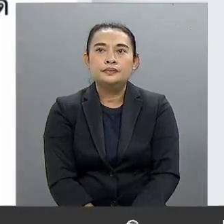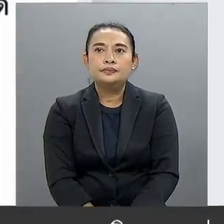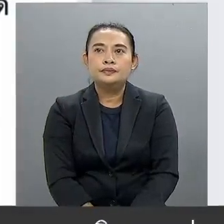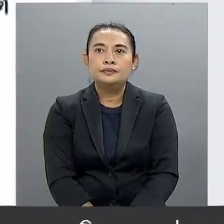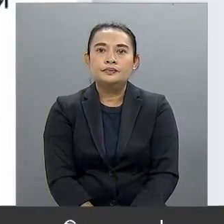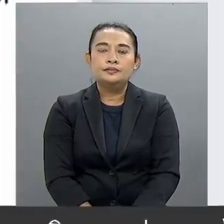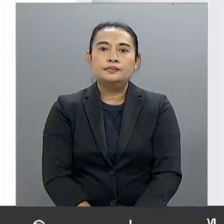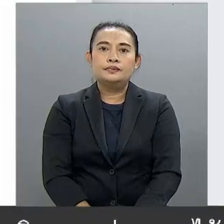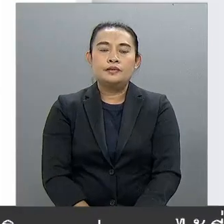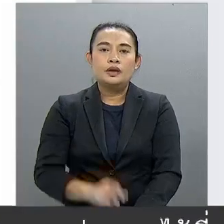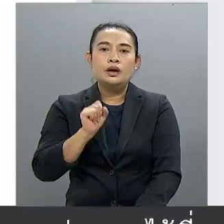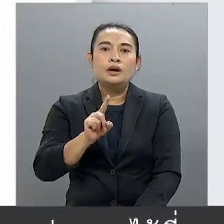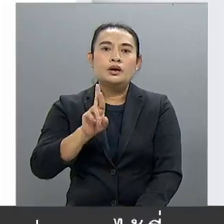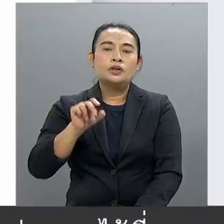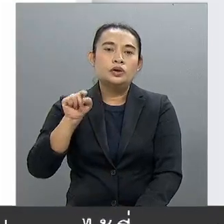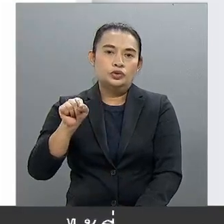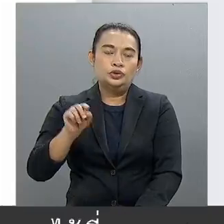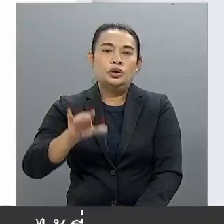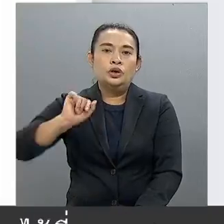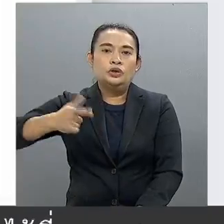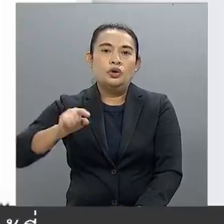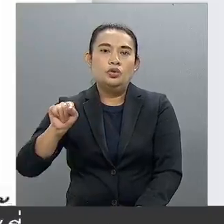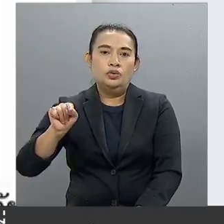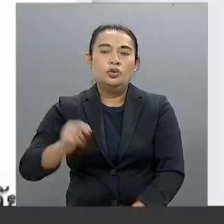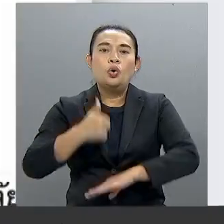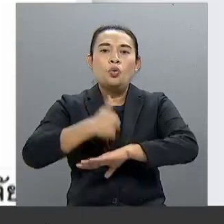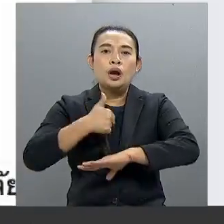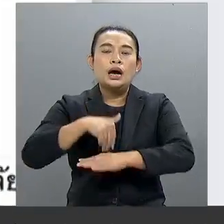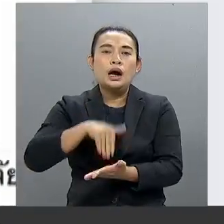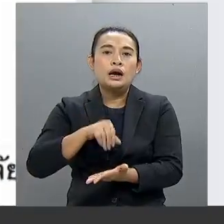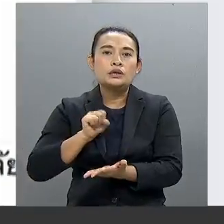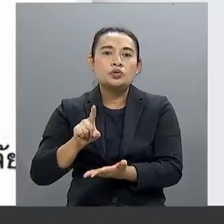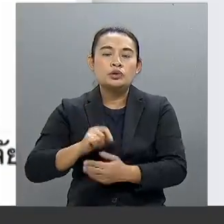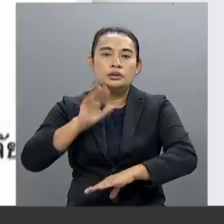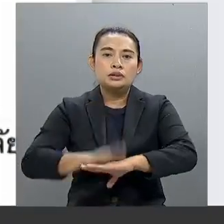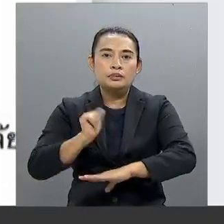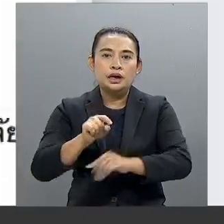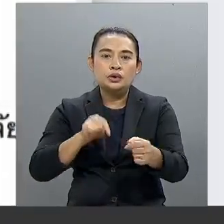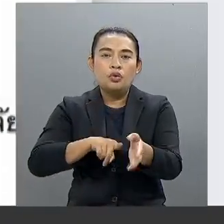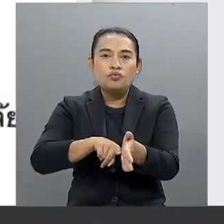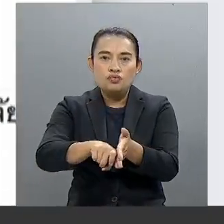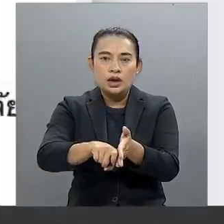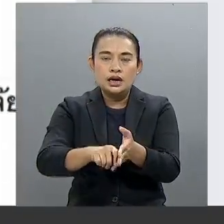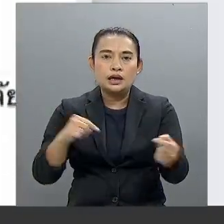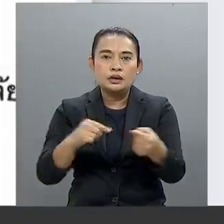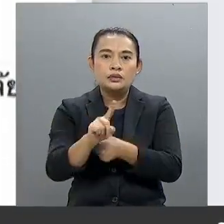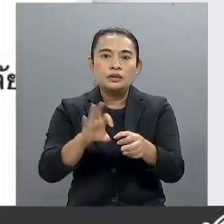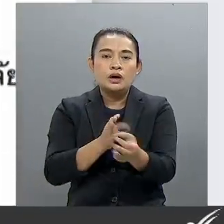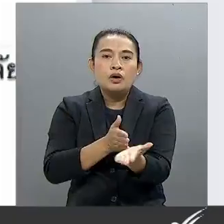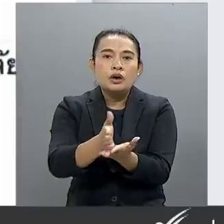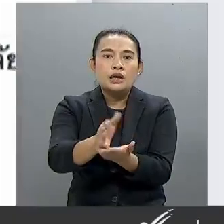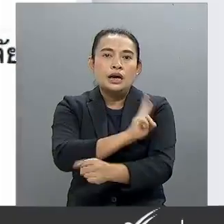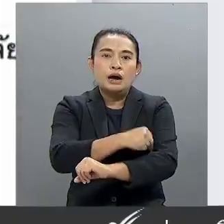ศาสตราจารย์นายแพทย์ยงผู้วรวรรณหัวหน้าศูนย์เชี่ยวชาญเฉพาะทางด้านไวรัสวิทยาคณะแพทยศาสตร์จุฬาลงกรณ์มหาวิท